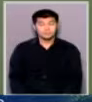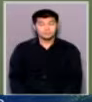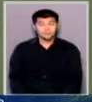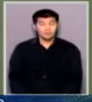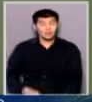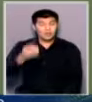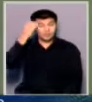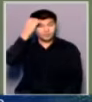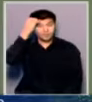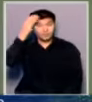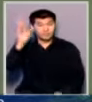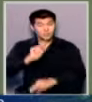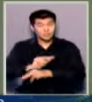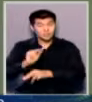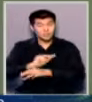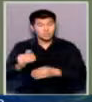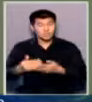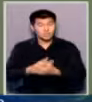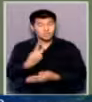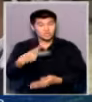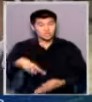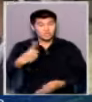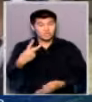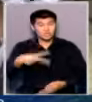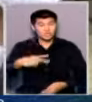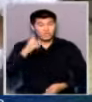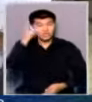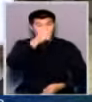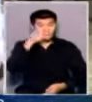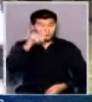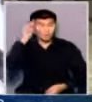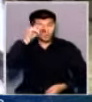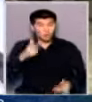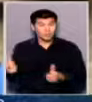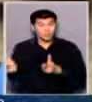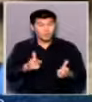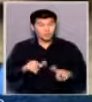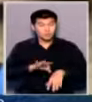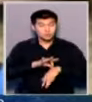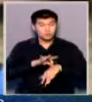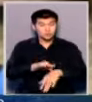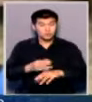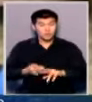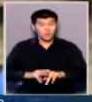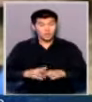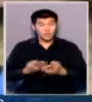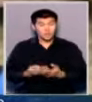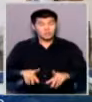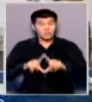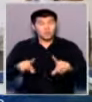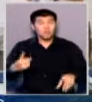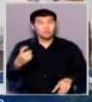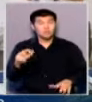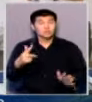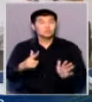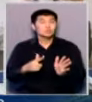Білім беру мекемелері қазір жаңа 2021-2022 оқу жылына дайындықты қарқынды жүргізуде. Өңірде 197